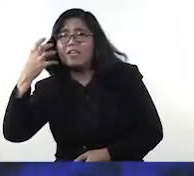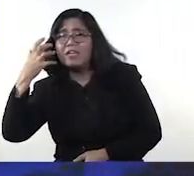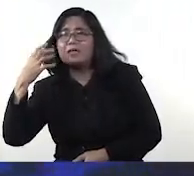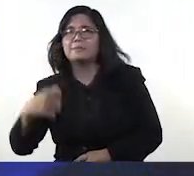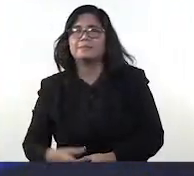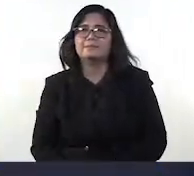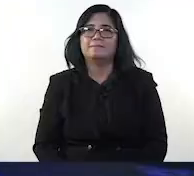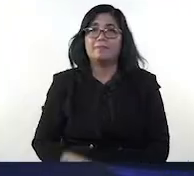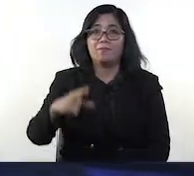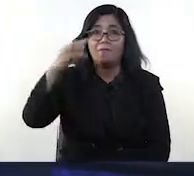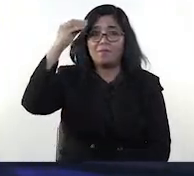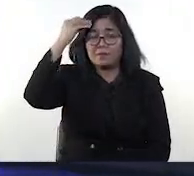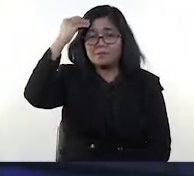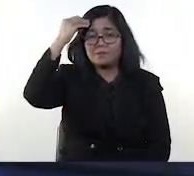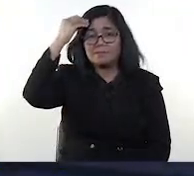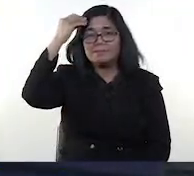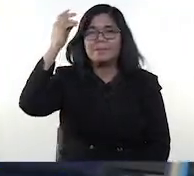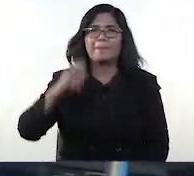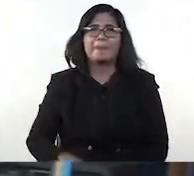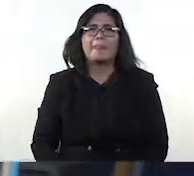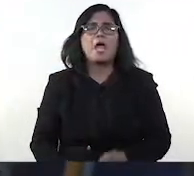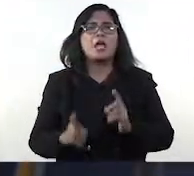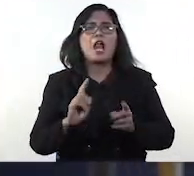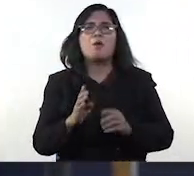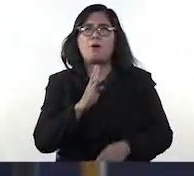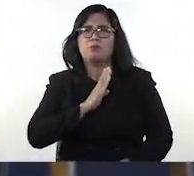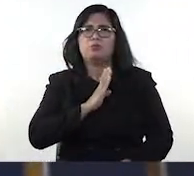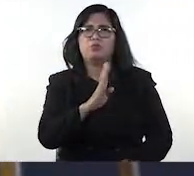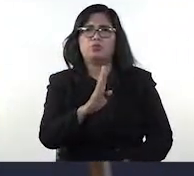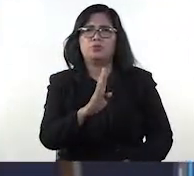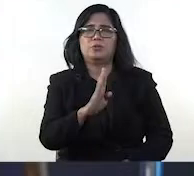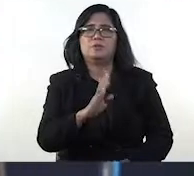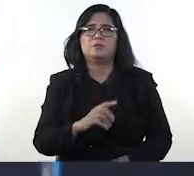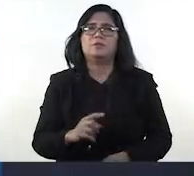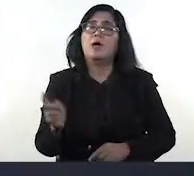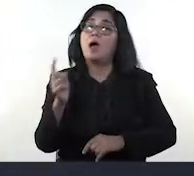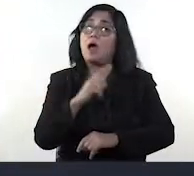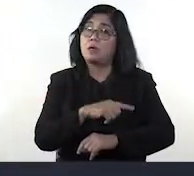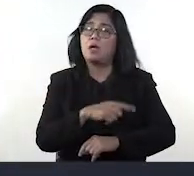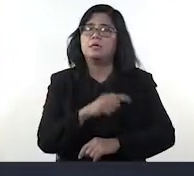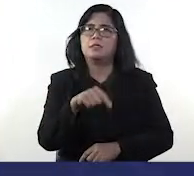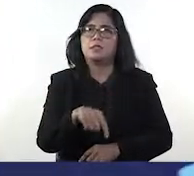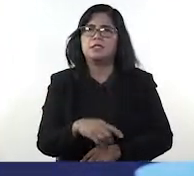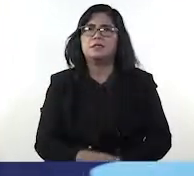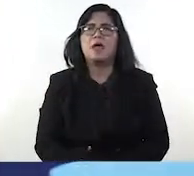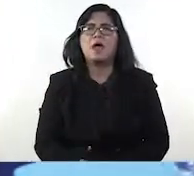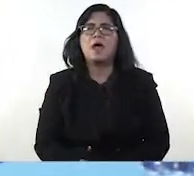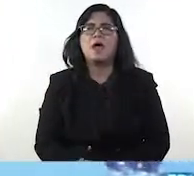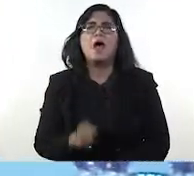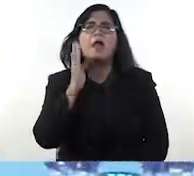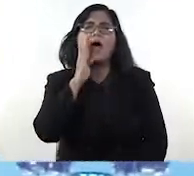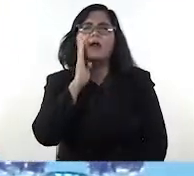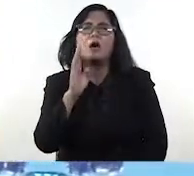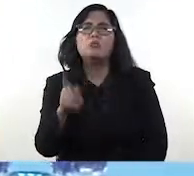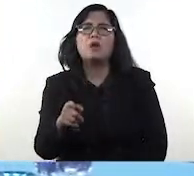ngerti maffay Hai dan kalau kita mau jujur hari-hari ini Hai banyak